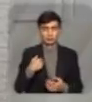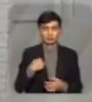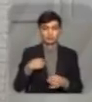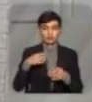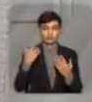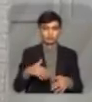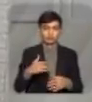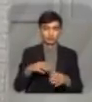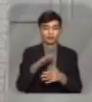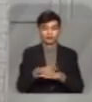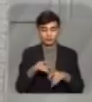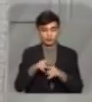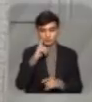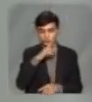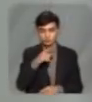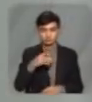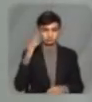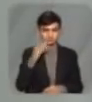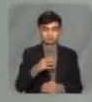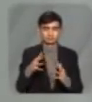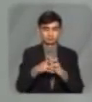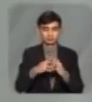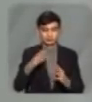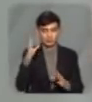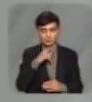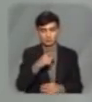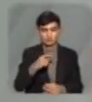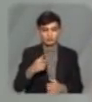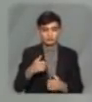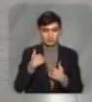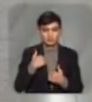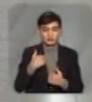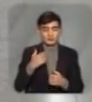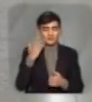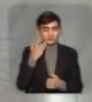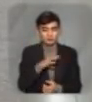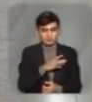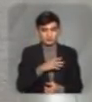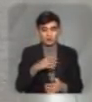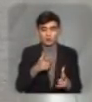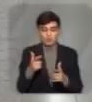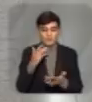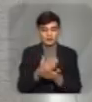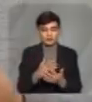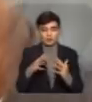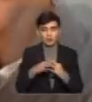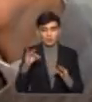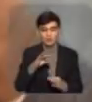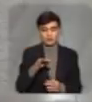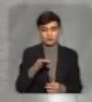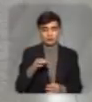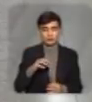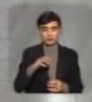3000 жылдық тарихы бар мемлекет күрескерлікке әбден үйренген дейді ол. мәселен, кез келі Америкадық мен жанымды